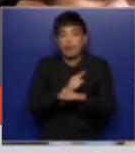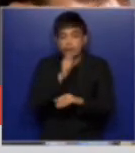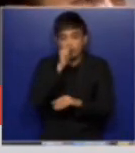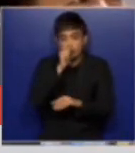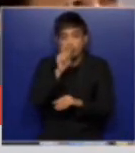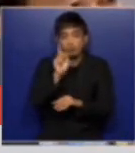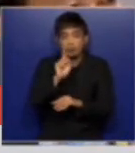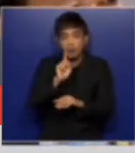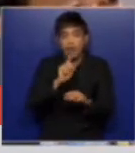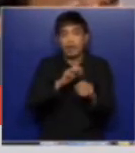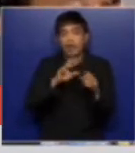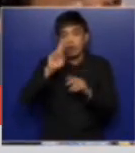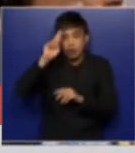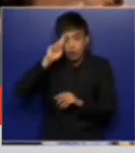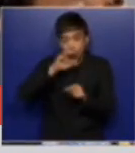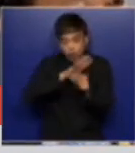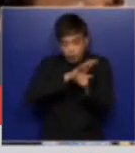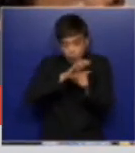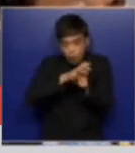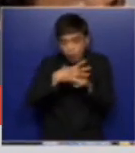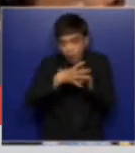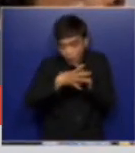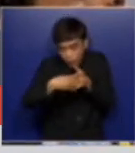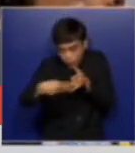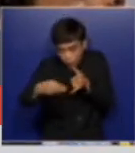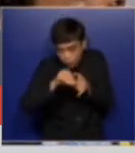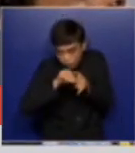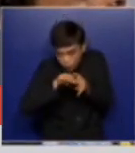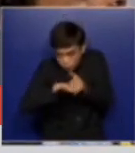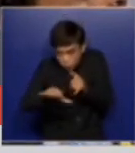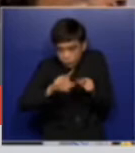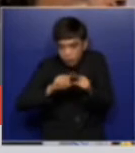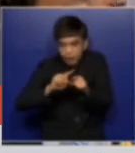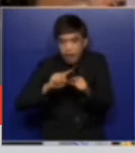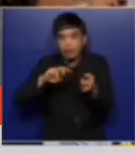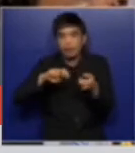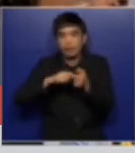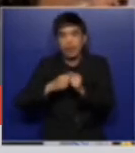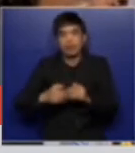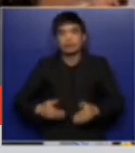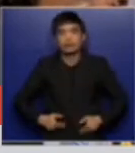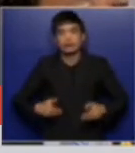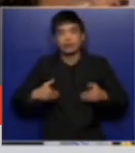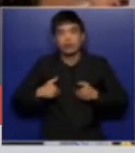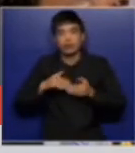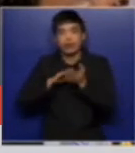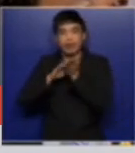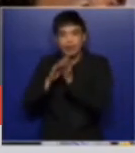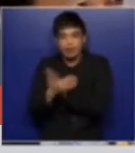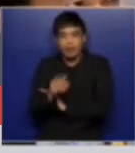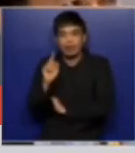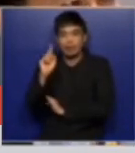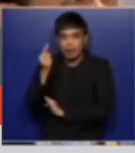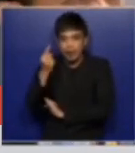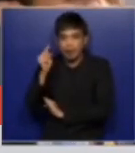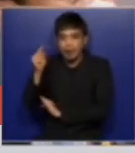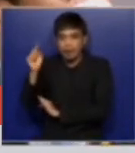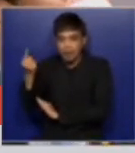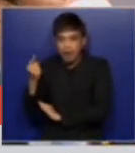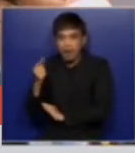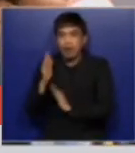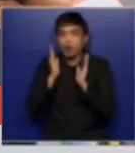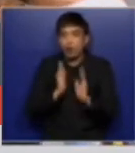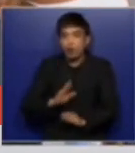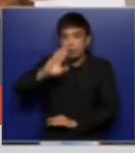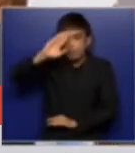ทำให้วิถีชีวิตของผู้คนนั้นเปลี่ยนไปวันนี้ยอดผู้ป่วยทั่วโลกมีแนวโน้มสูงขึ้นทะลุถึง10ล้าน